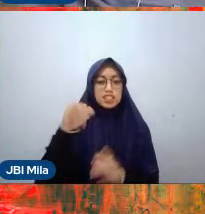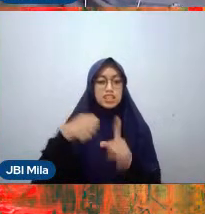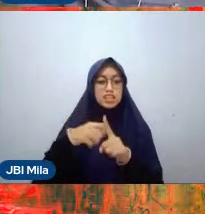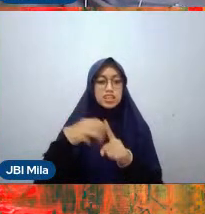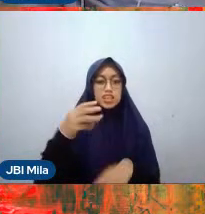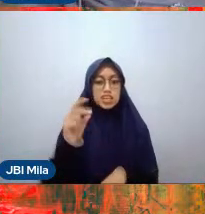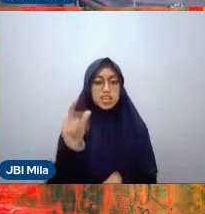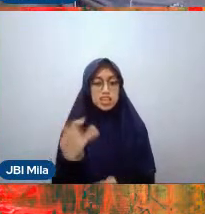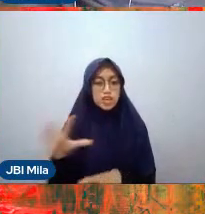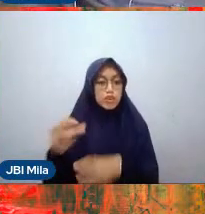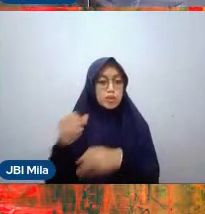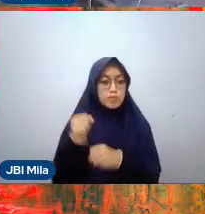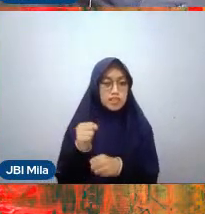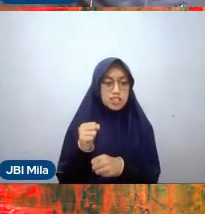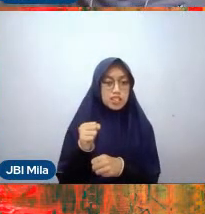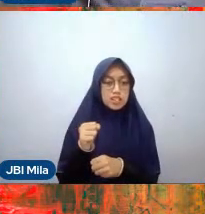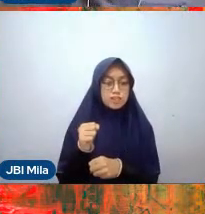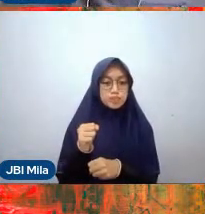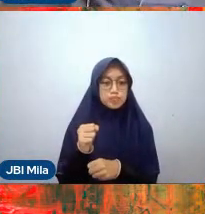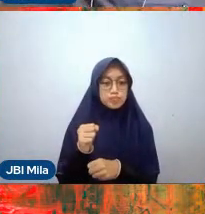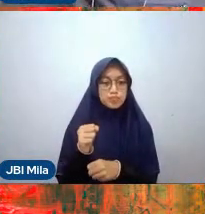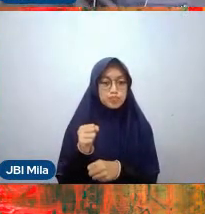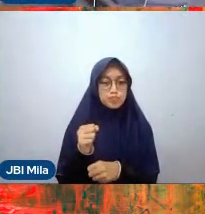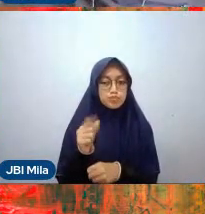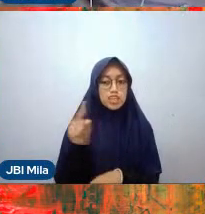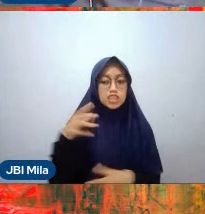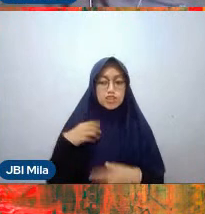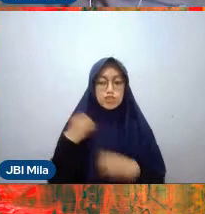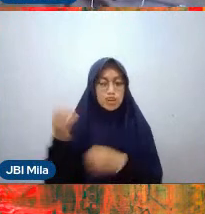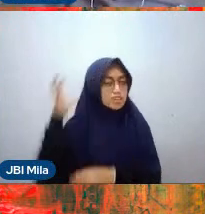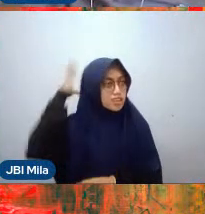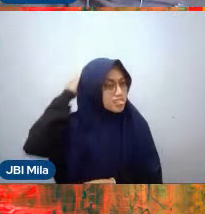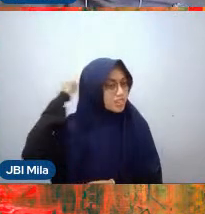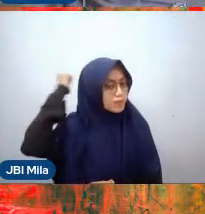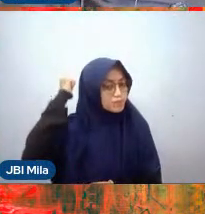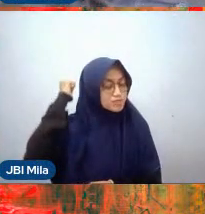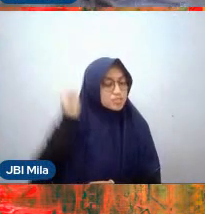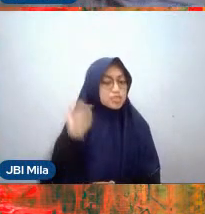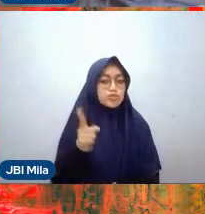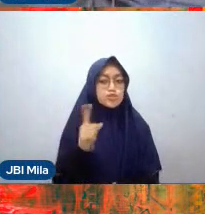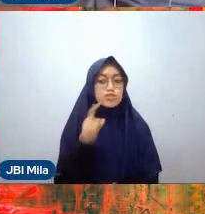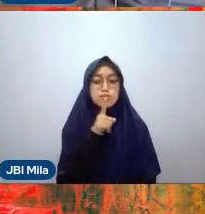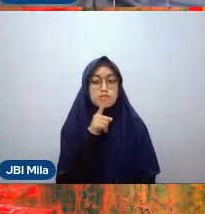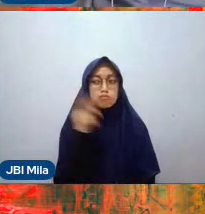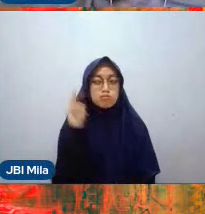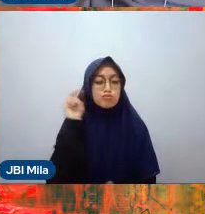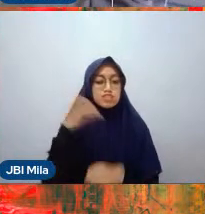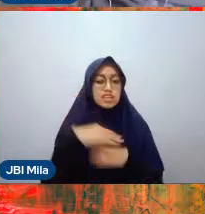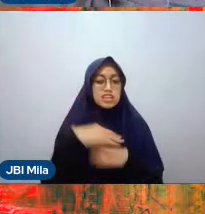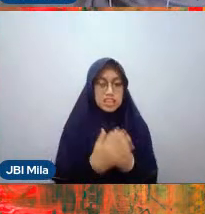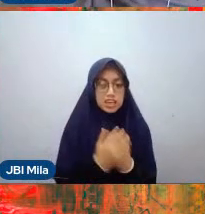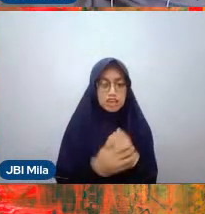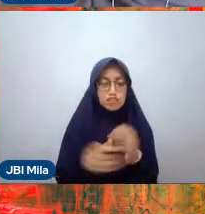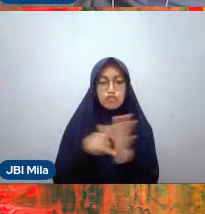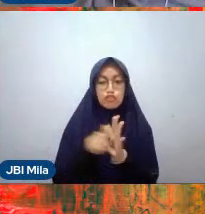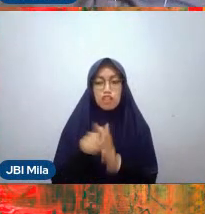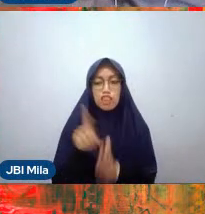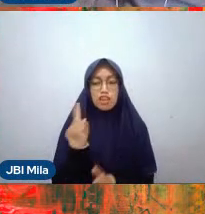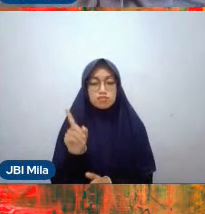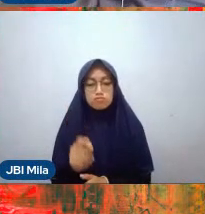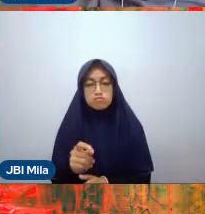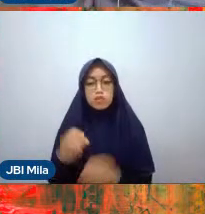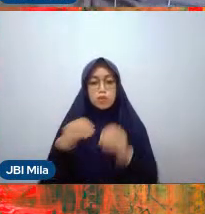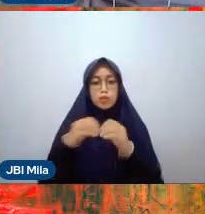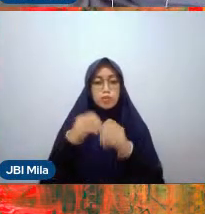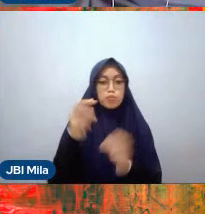belikan cipit rambut buat ibunya, itu karena muncul karena rasa sayang. Atau dia punya boneka, bonekanya kesayangan, kesayangan banget, kemudian